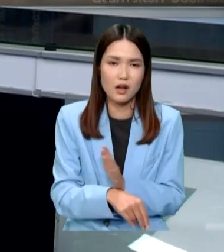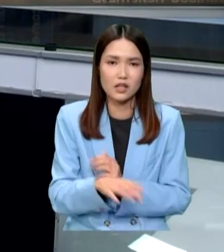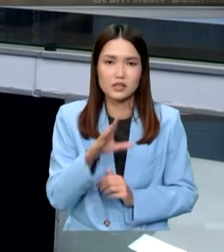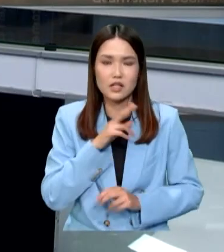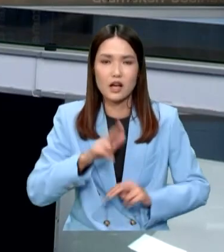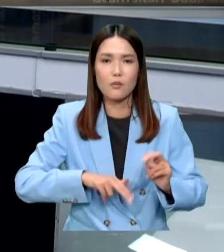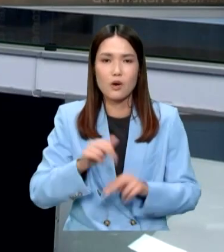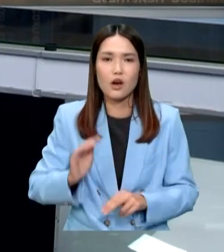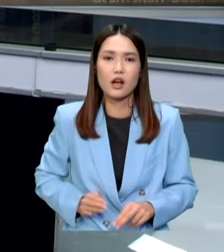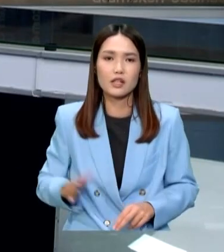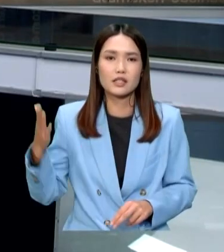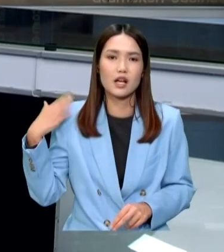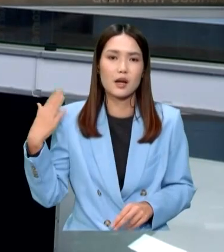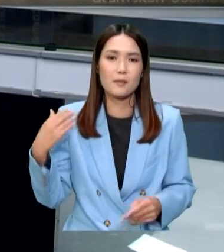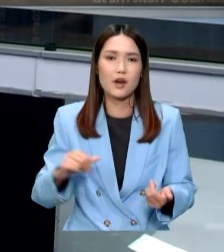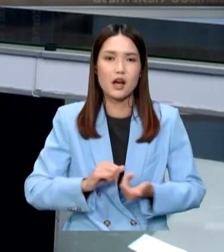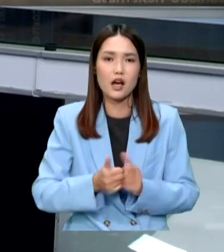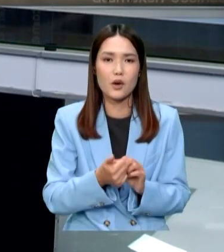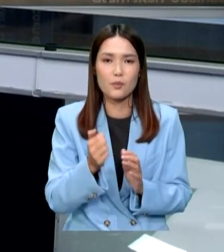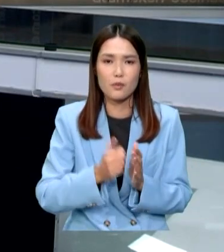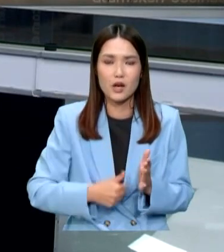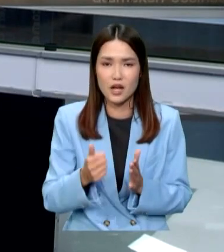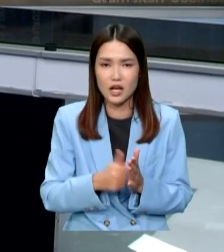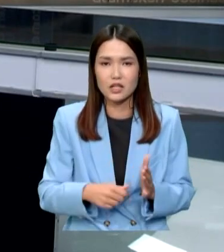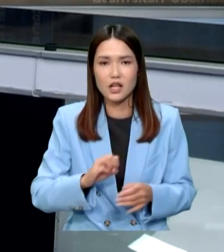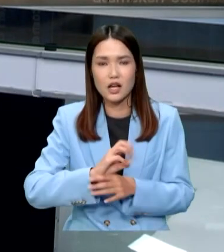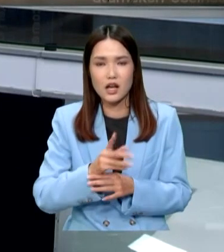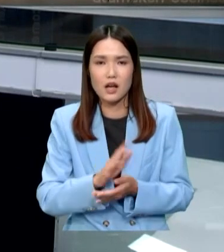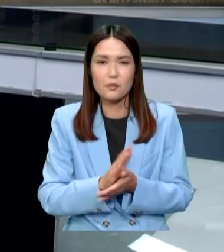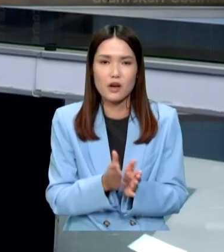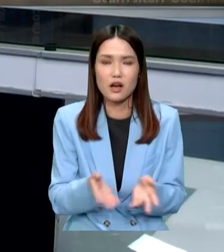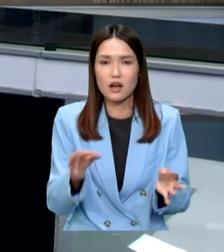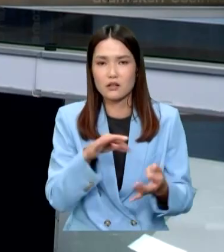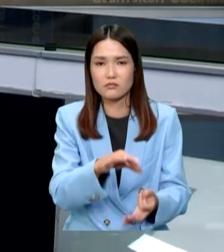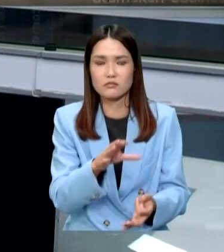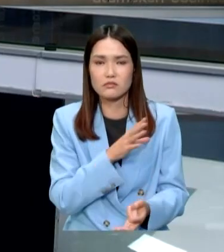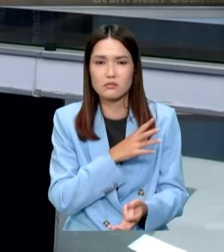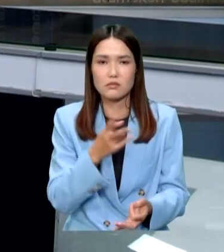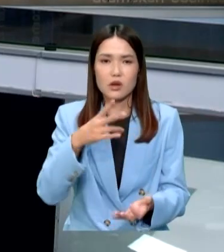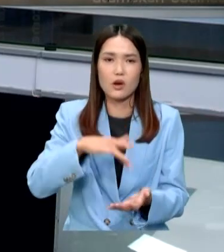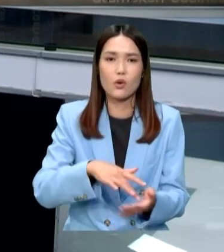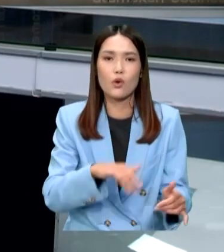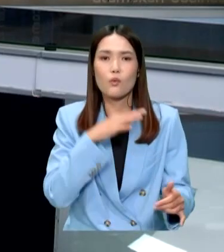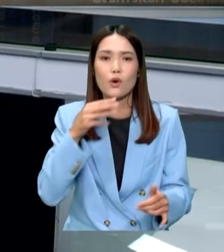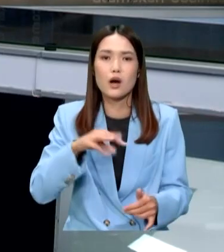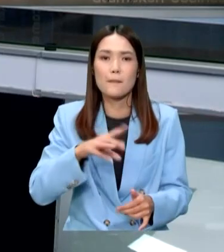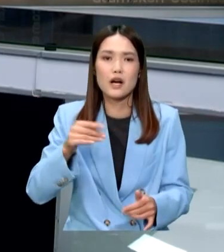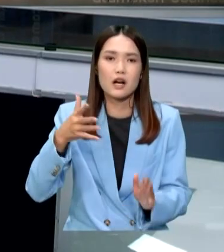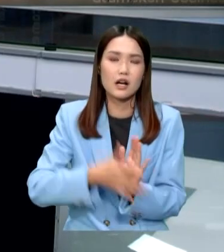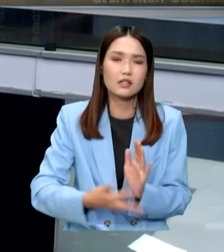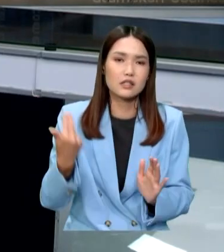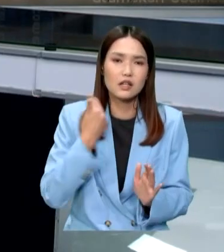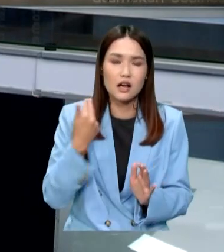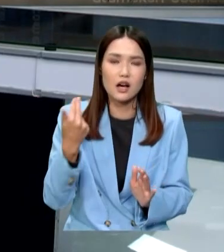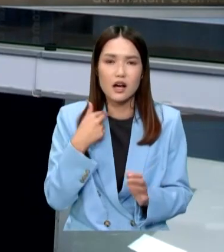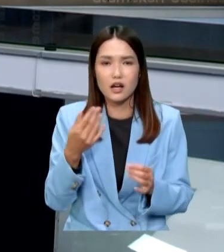құрылыс компаниясының басшылары ауысқандықтан табыстайтын жан таппай қалған. Екі ортада мойнымызға миллиардтаған қарыз ілініп қалама